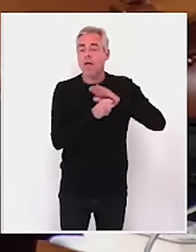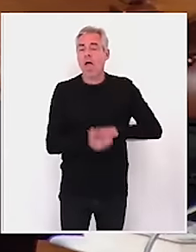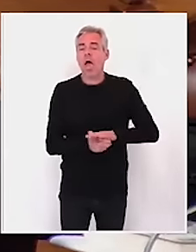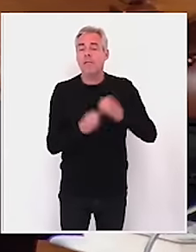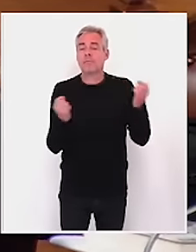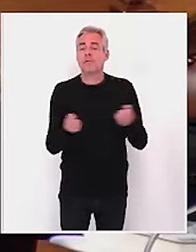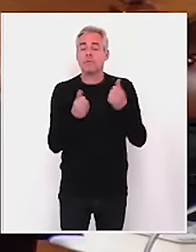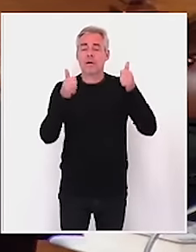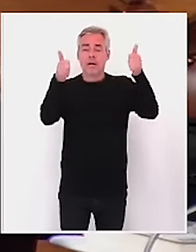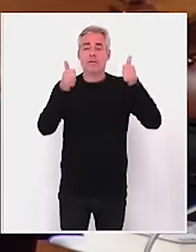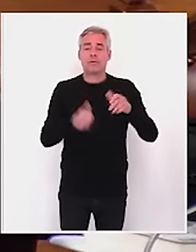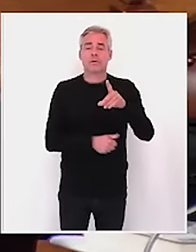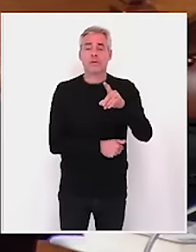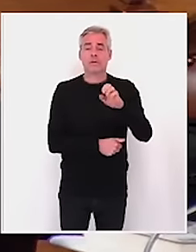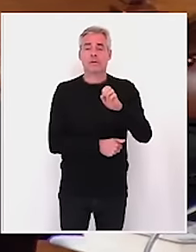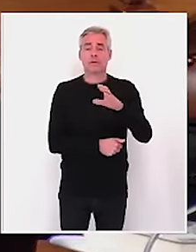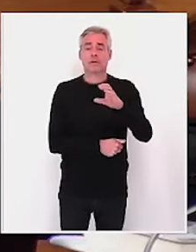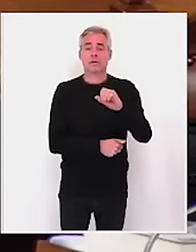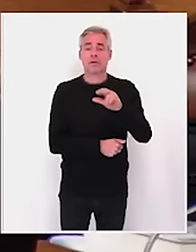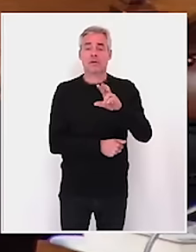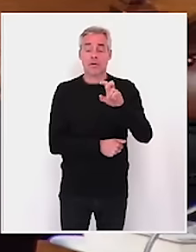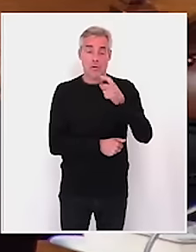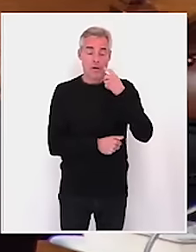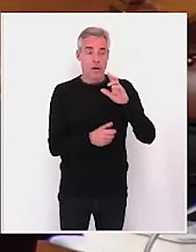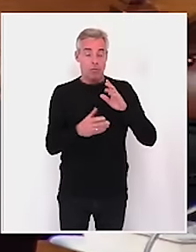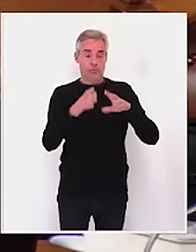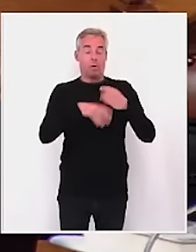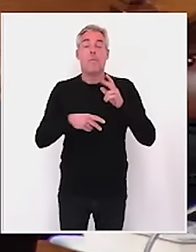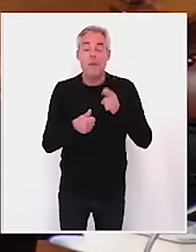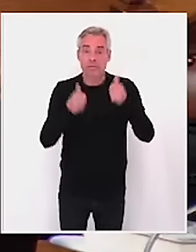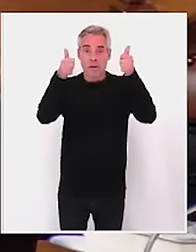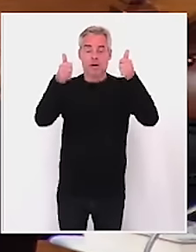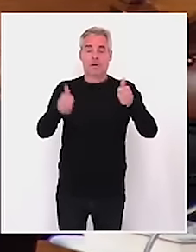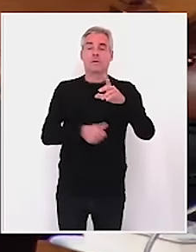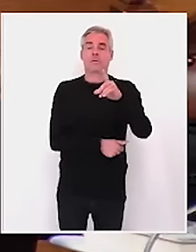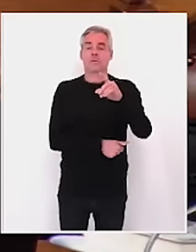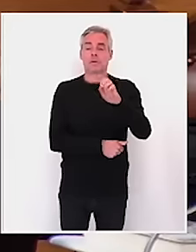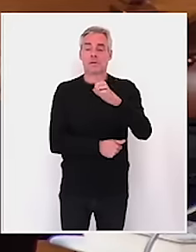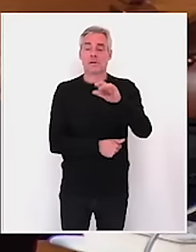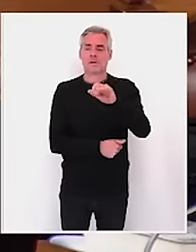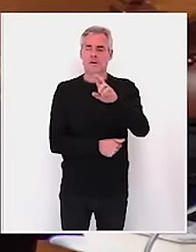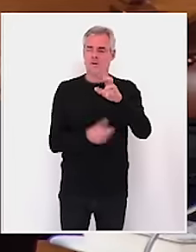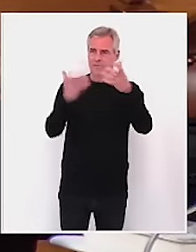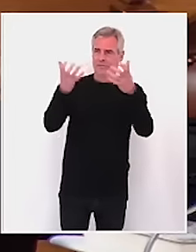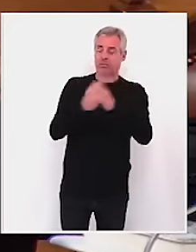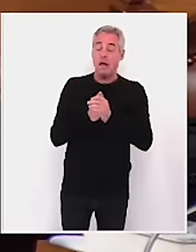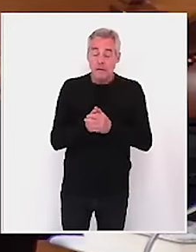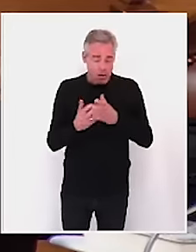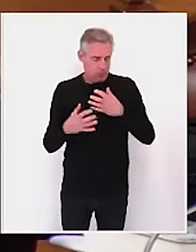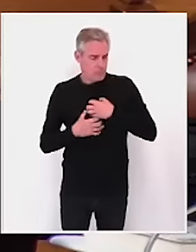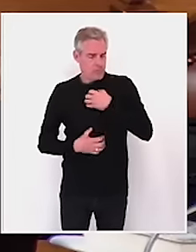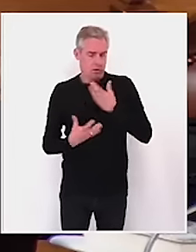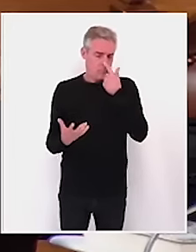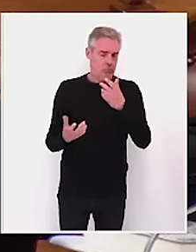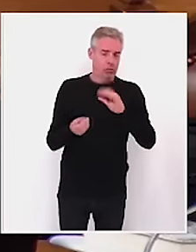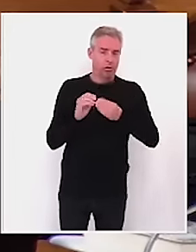vous, il y a de plus en plus dans la rue. Il suffit de sortir chez soi, on tombe. Bam, sur un panneau déco, super. Et voilà, donc ça aussi, ça nous pose un problème et c'est